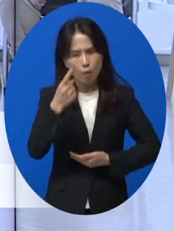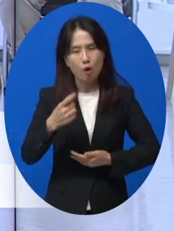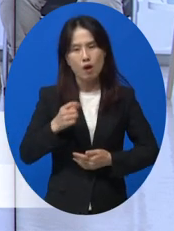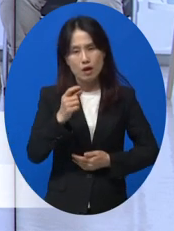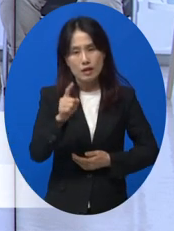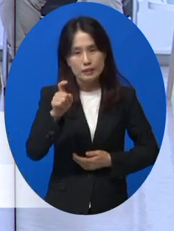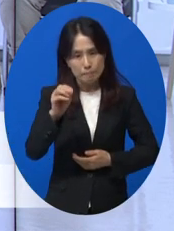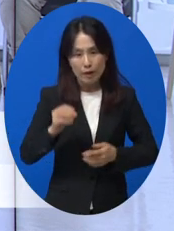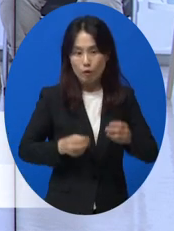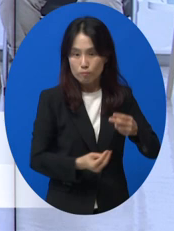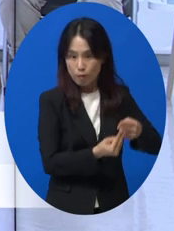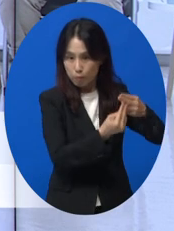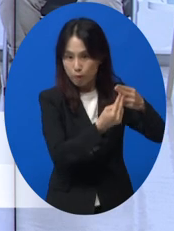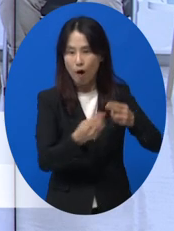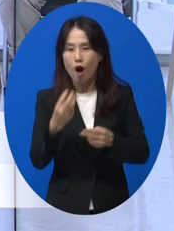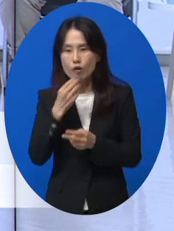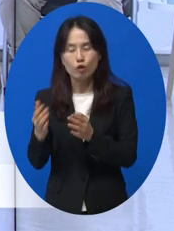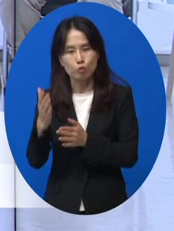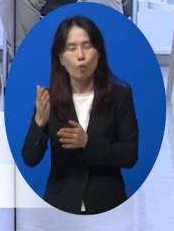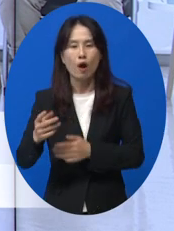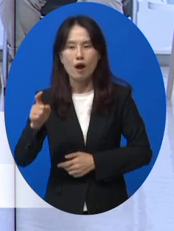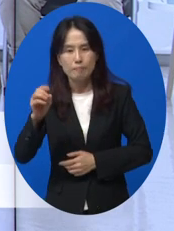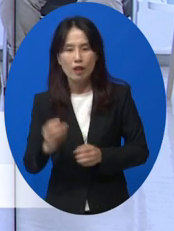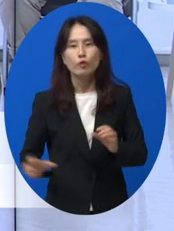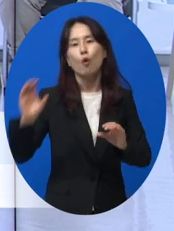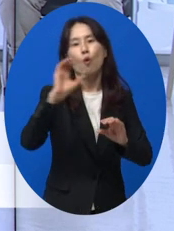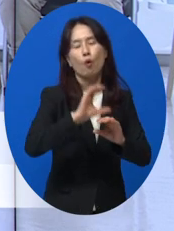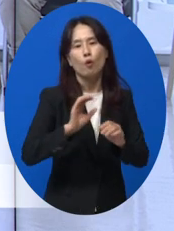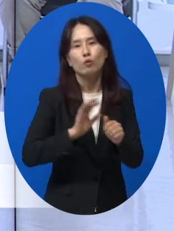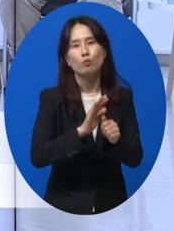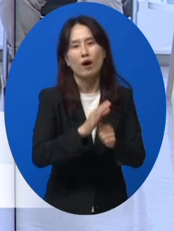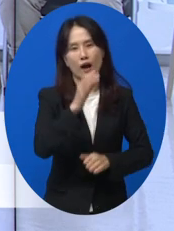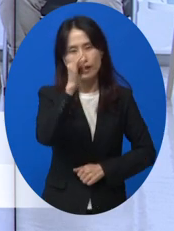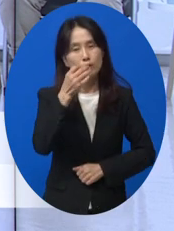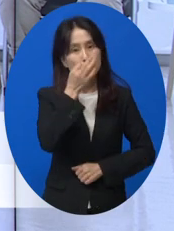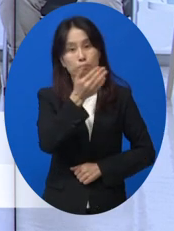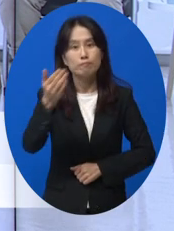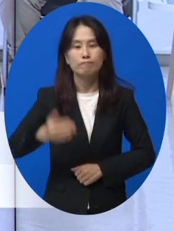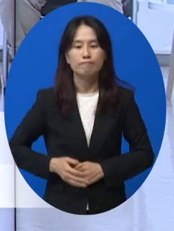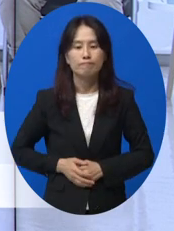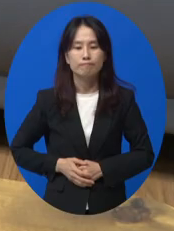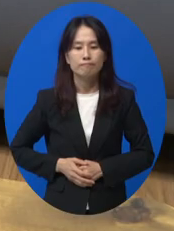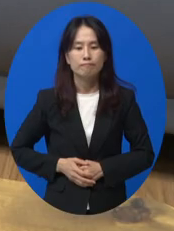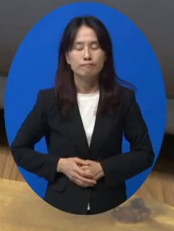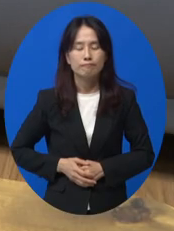저축하면 경기도와 시군이 10만 원을 추가로 적립해줍니다. 최지연 기자 리포트 보시죠.